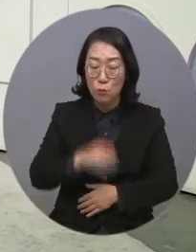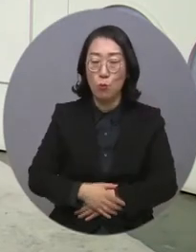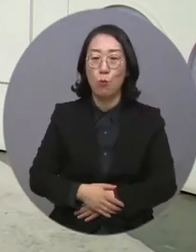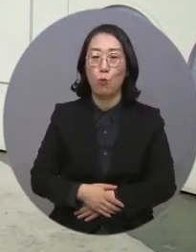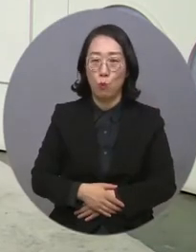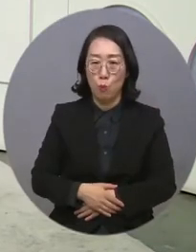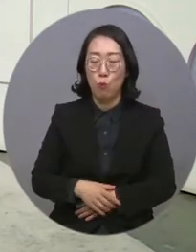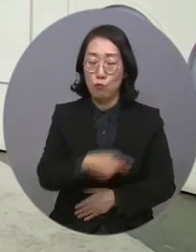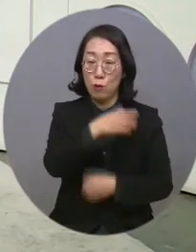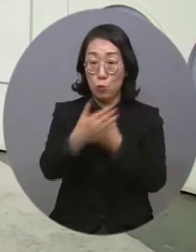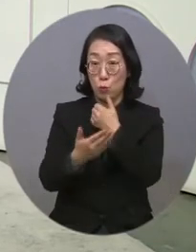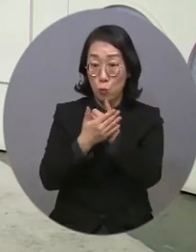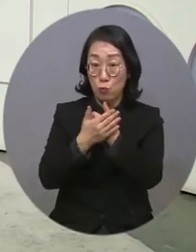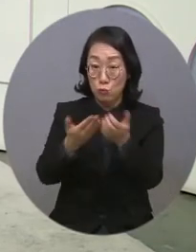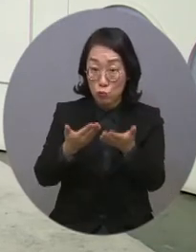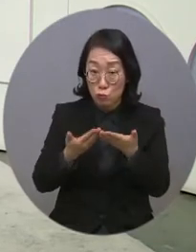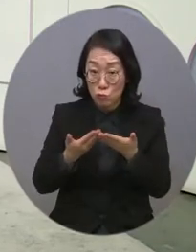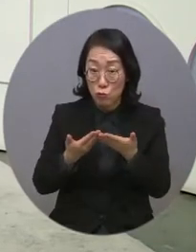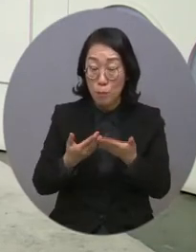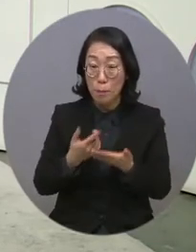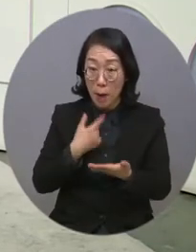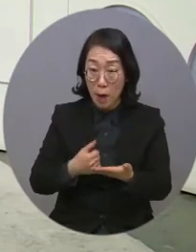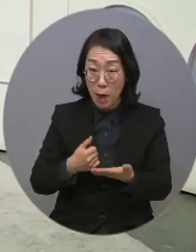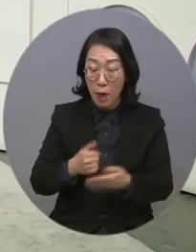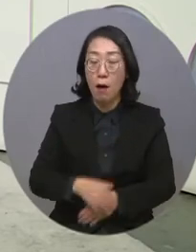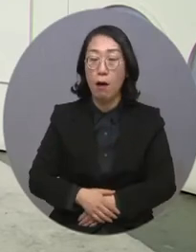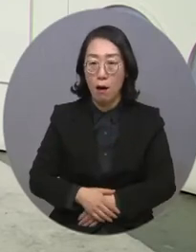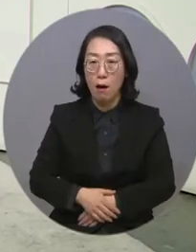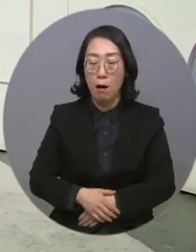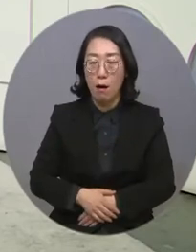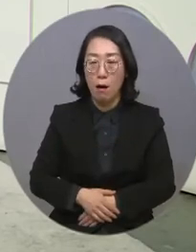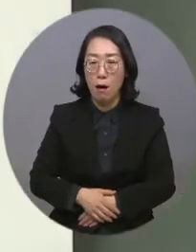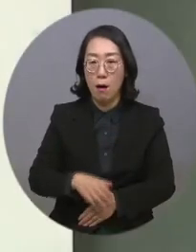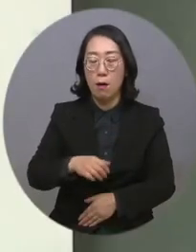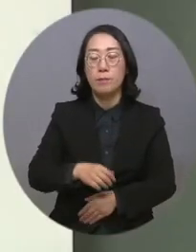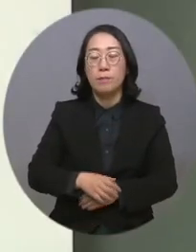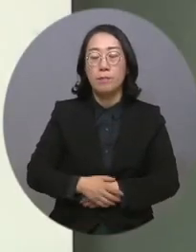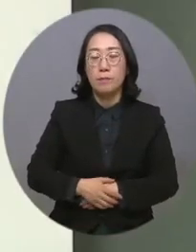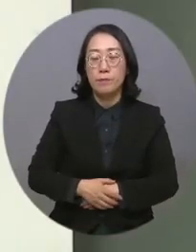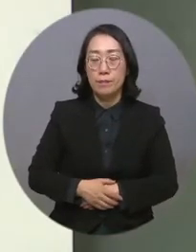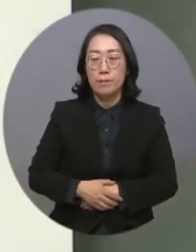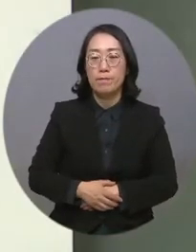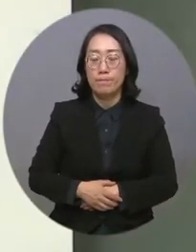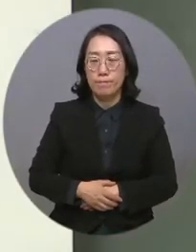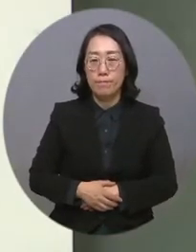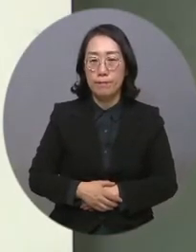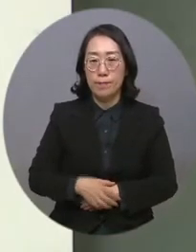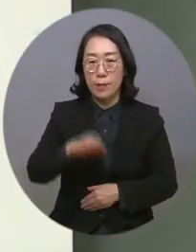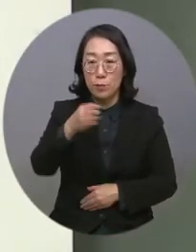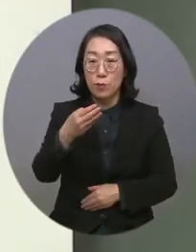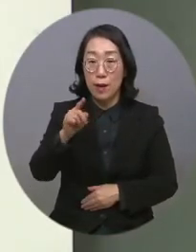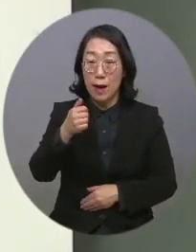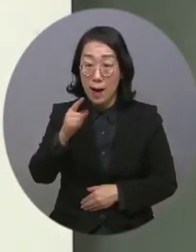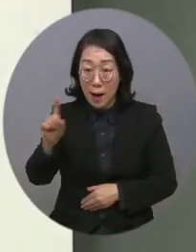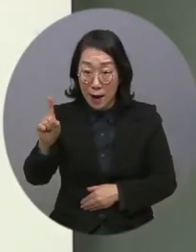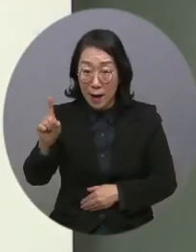독립군하고 체코 독립군하고 조우했던 역사가 브라디보스토크 근방에서. 그 프라하에 이제 뭐